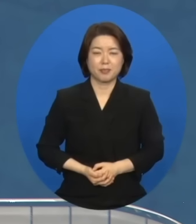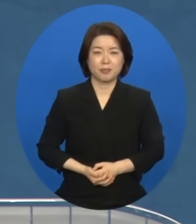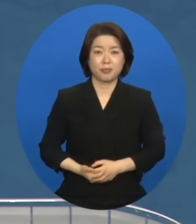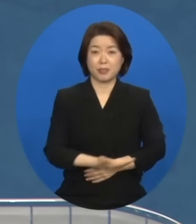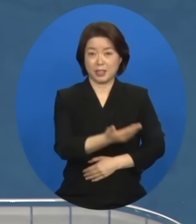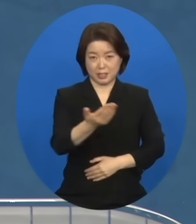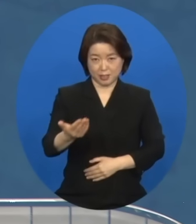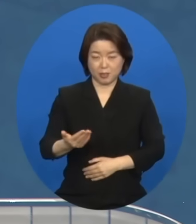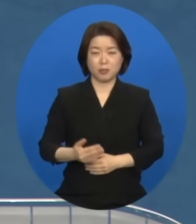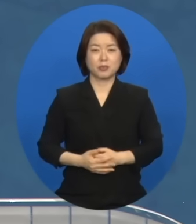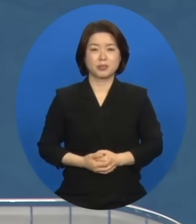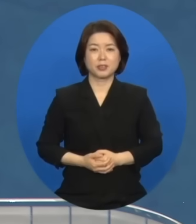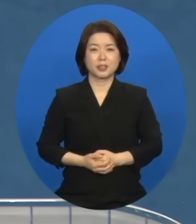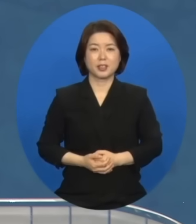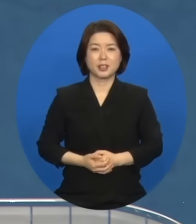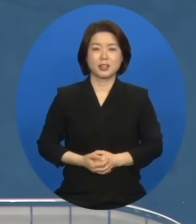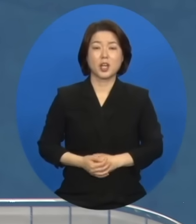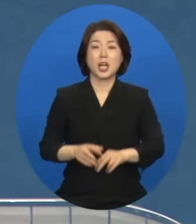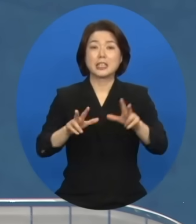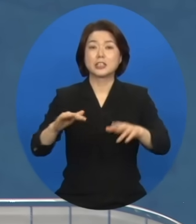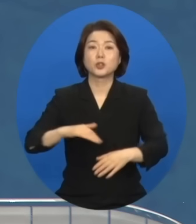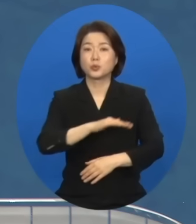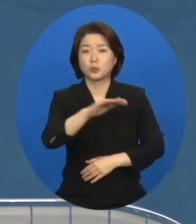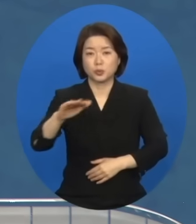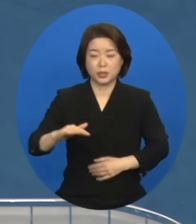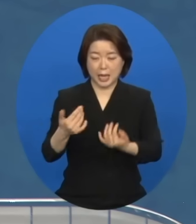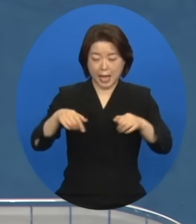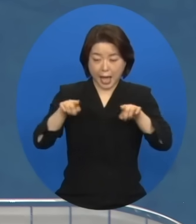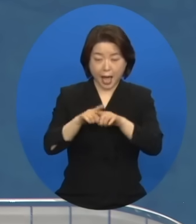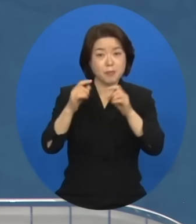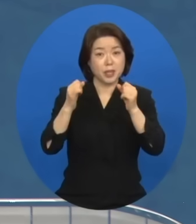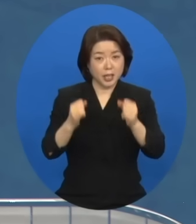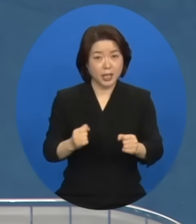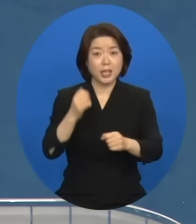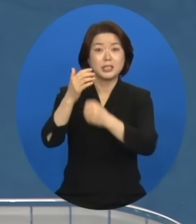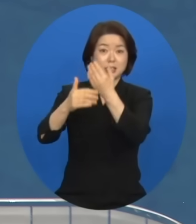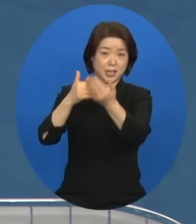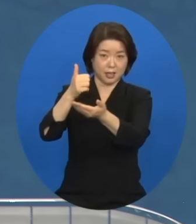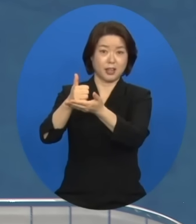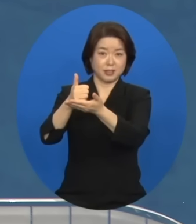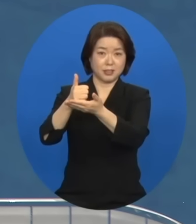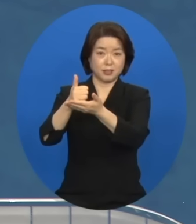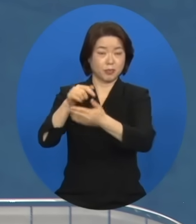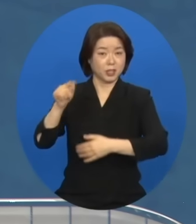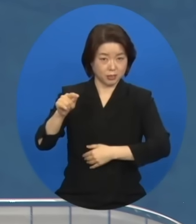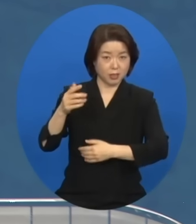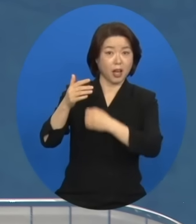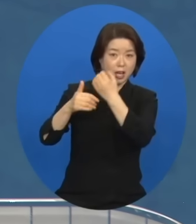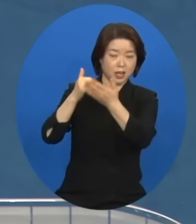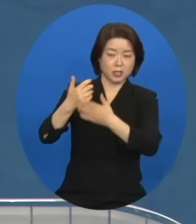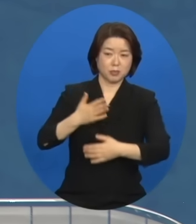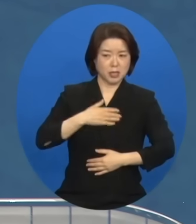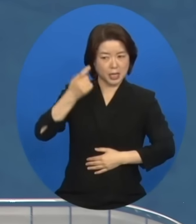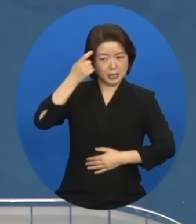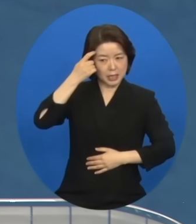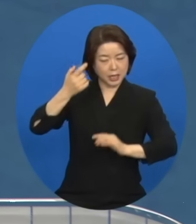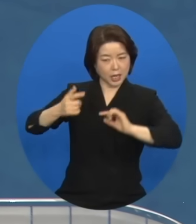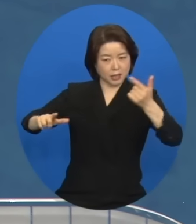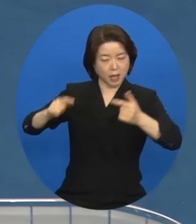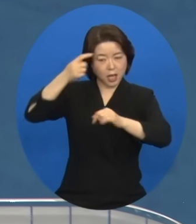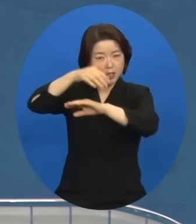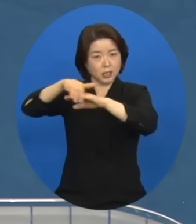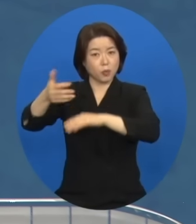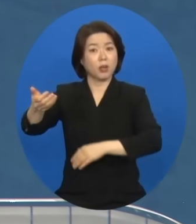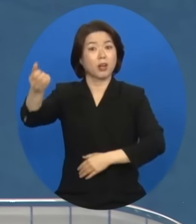여러분, 지금 우리와 함께 계신 하나님, 그 하나님은 내 생각과 다른 계획을